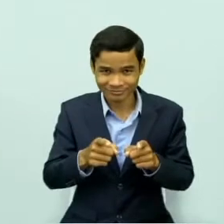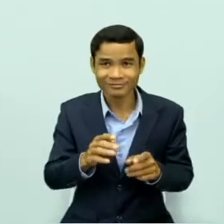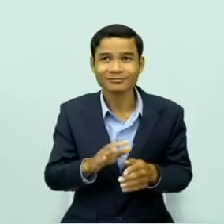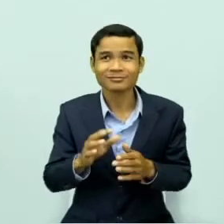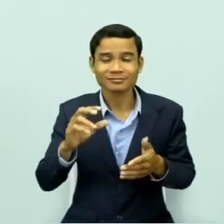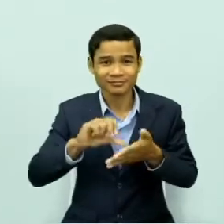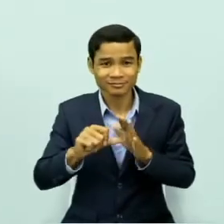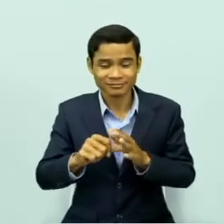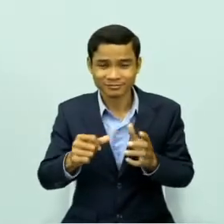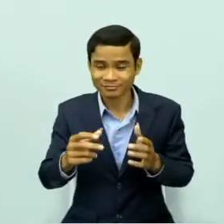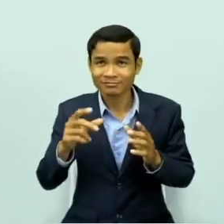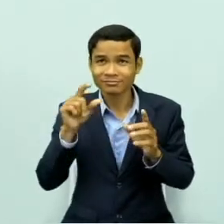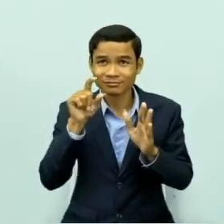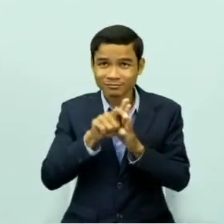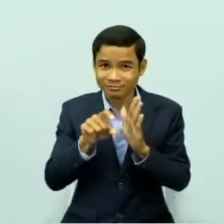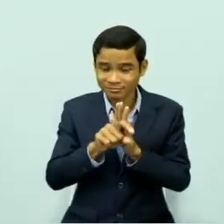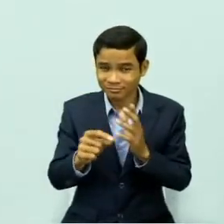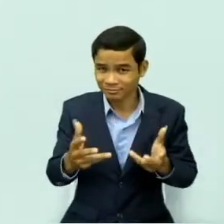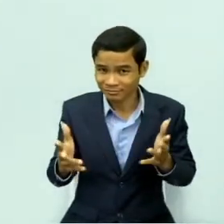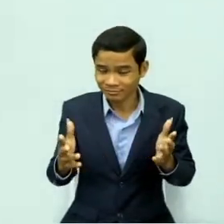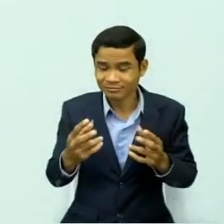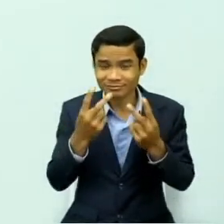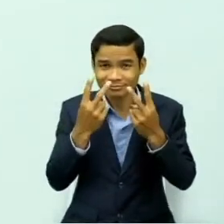bà đấy con chẳng mơ tặng ọc nha ná